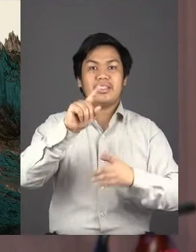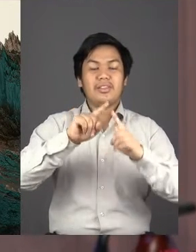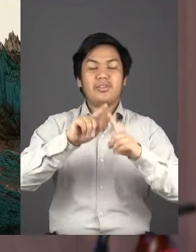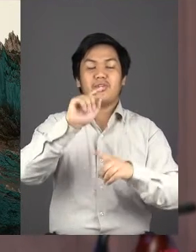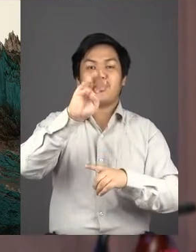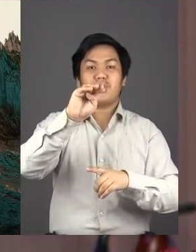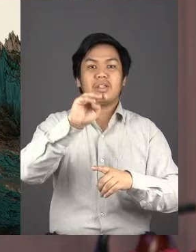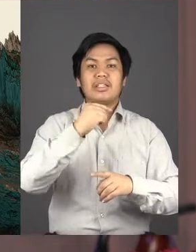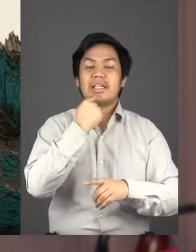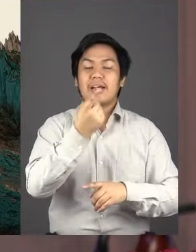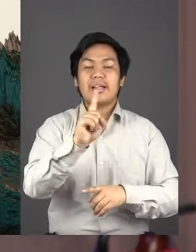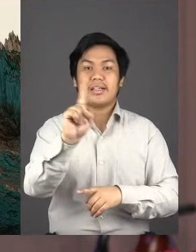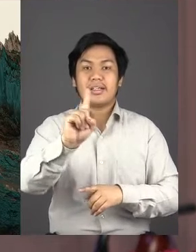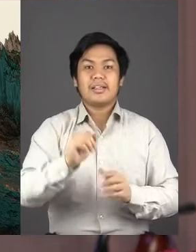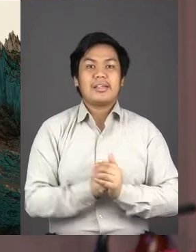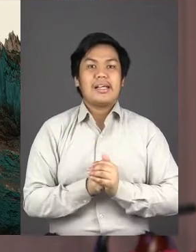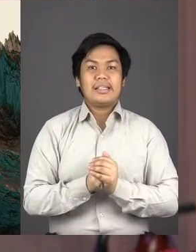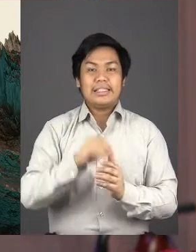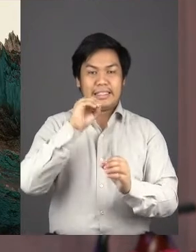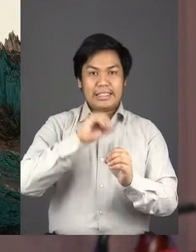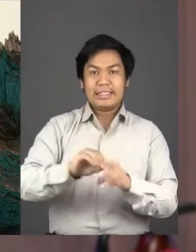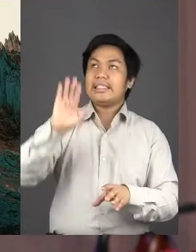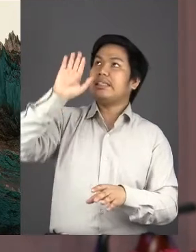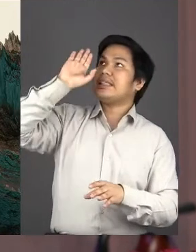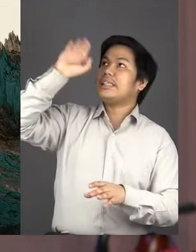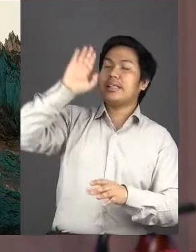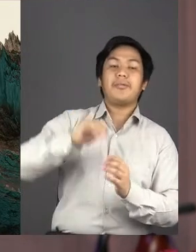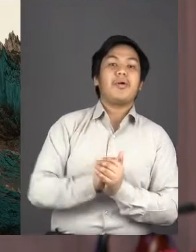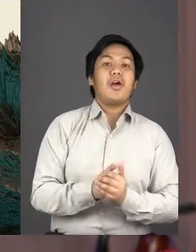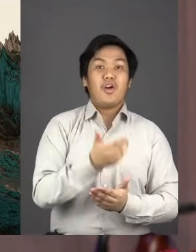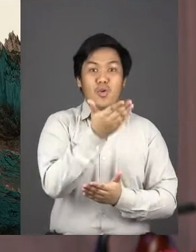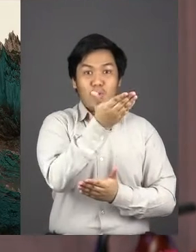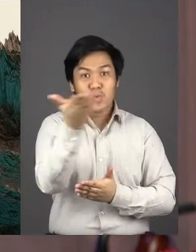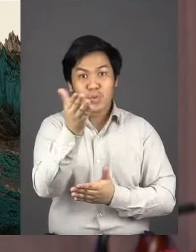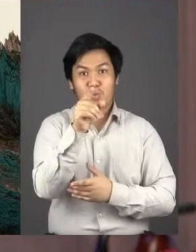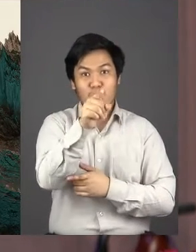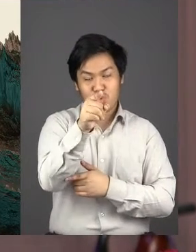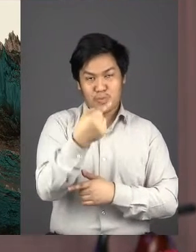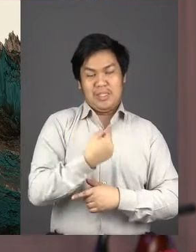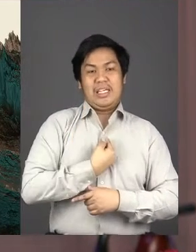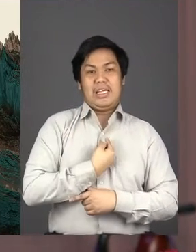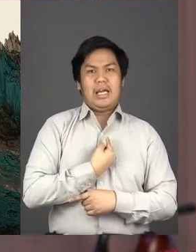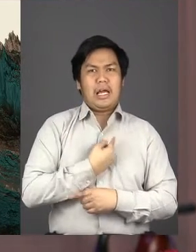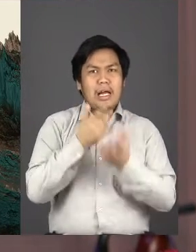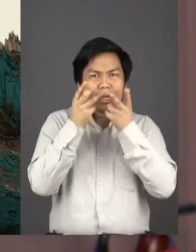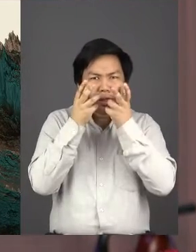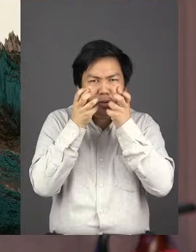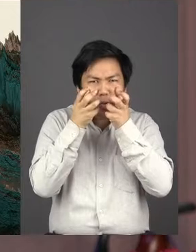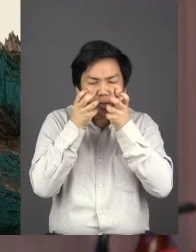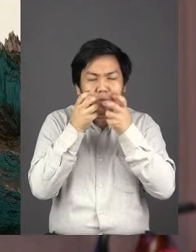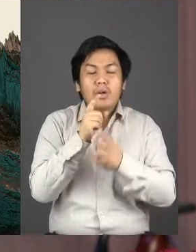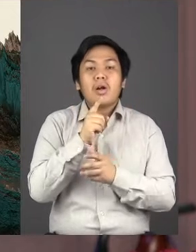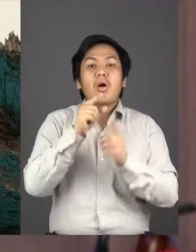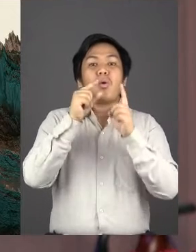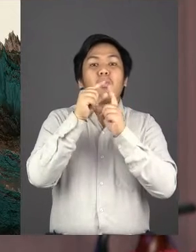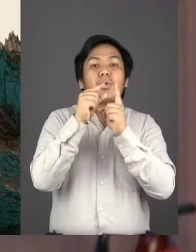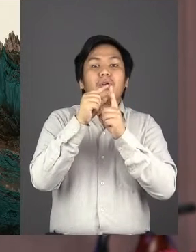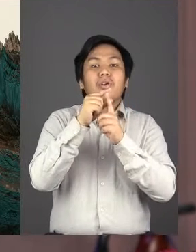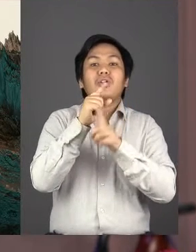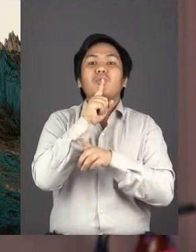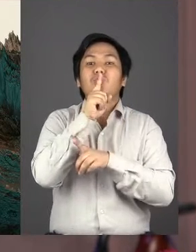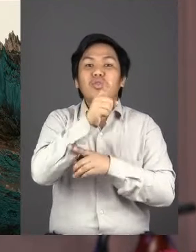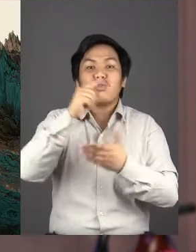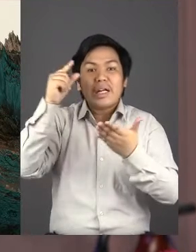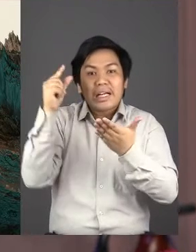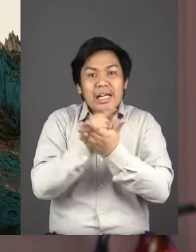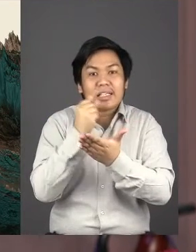14. Sabi doon, in Him you also, when you heard the word of truth, the